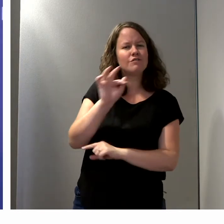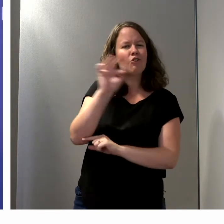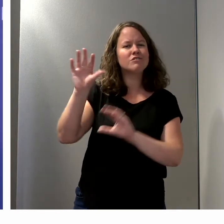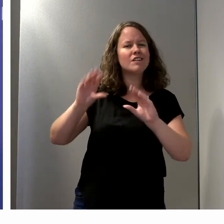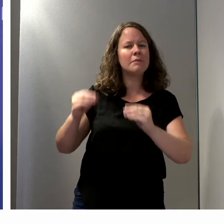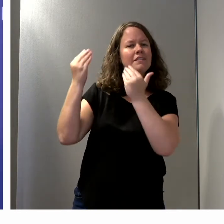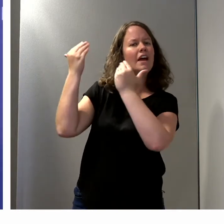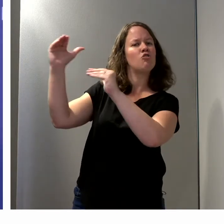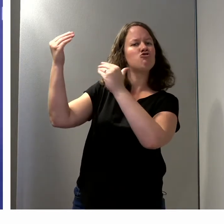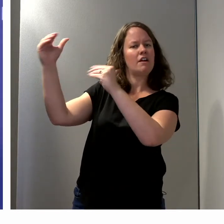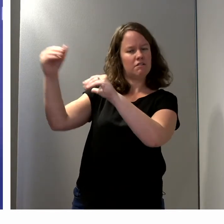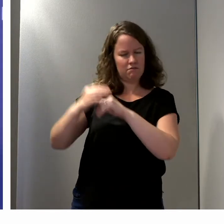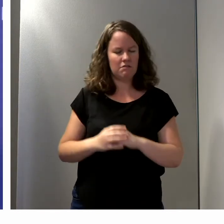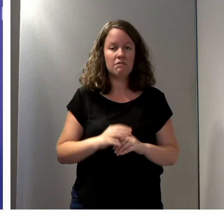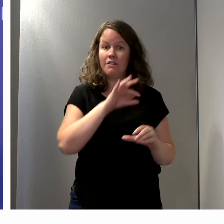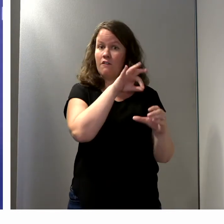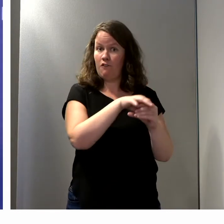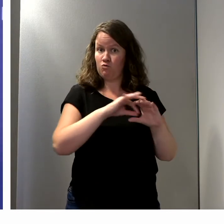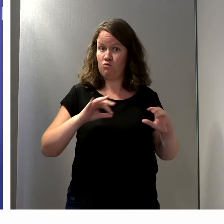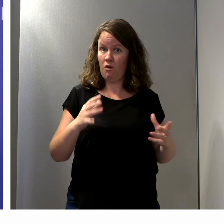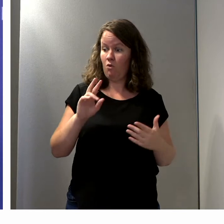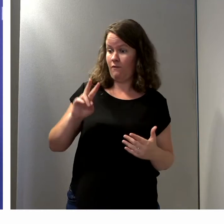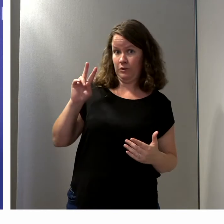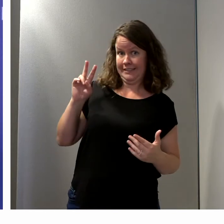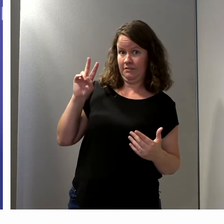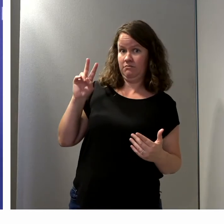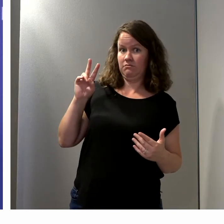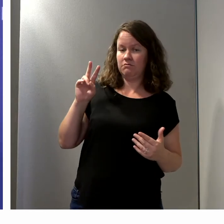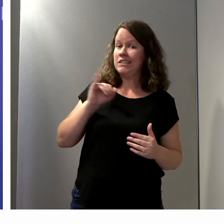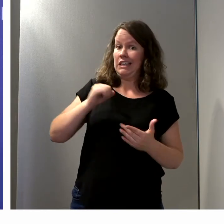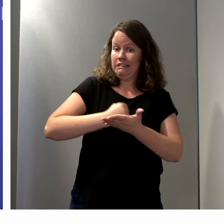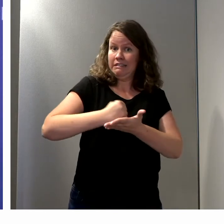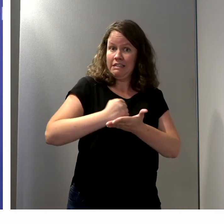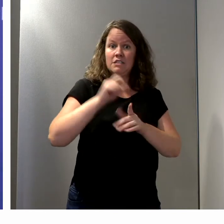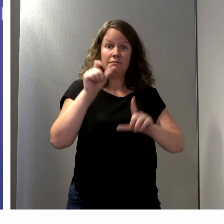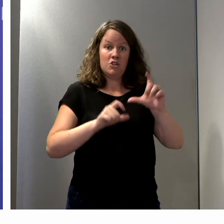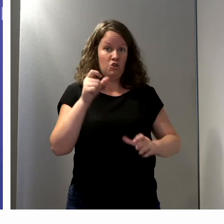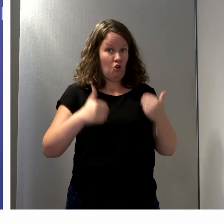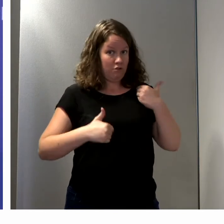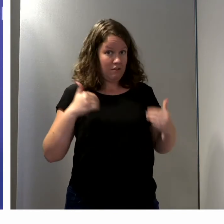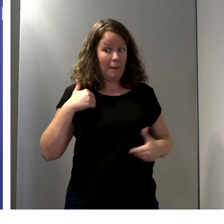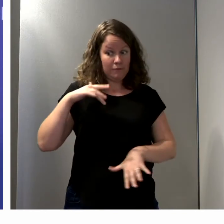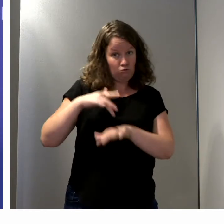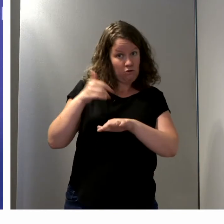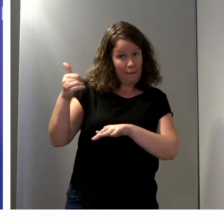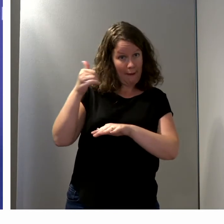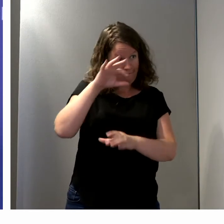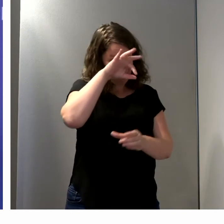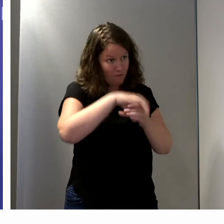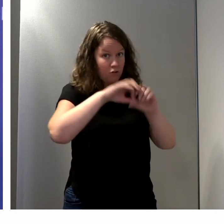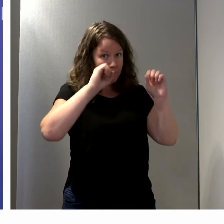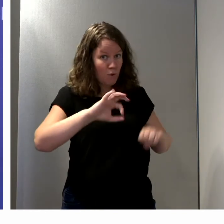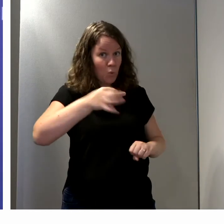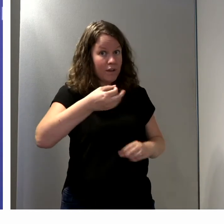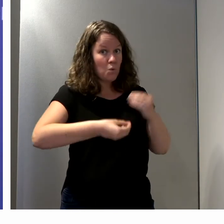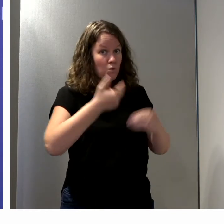des tests qui ont été faits avec des personnes en situation de handicap sur cette plateforme. On est quasiment 1 an avant le lancement de la plateforme. Et ça, donc, parfois, il y a des